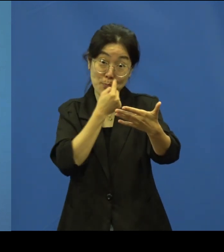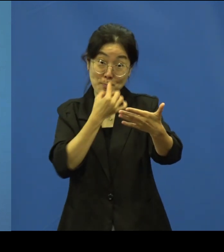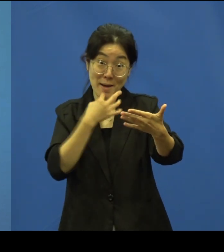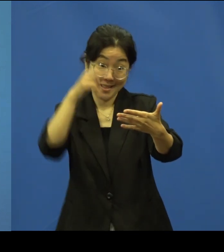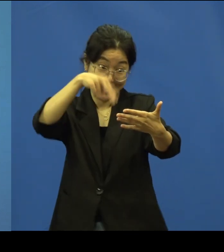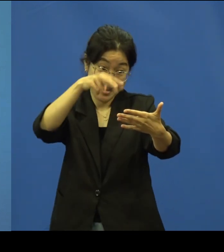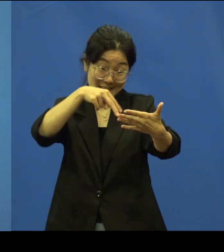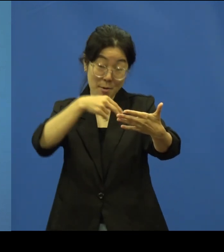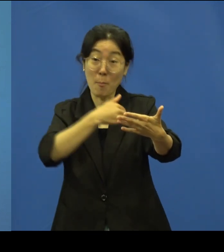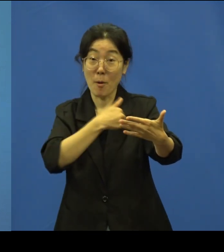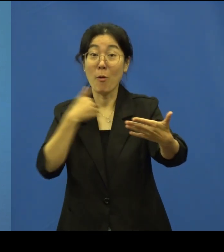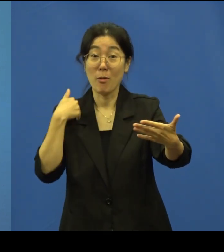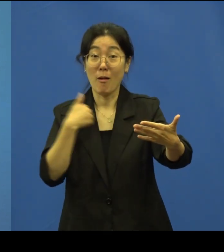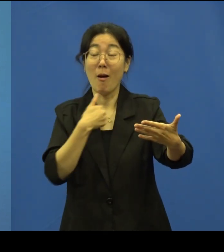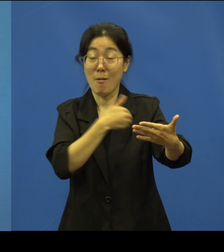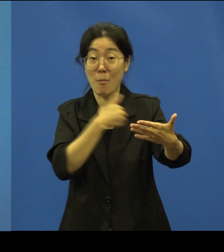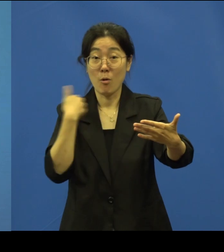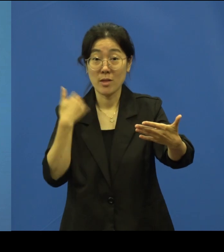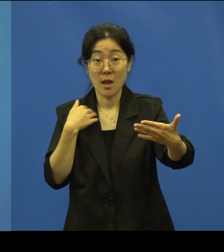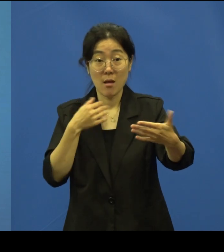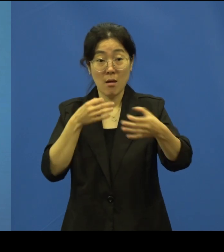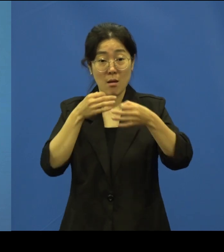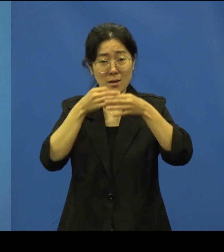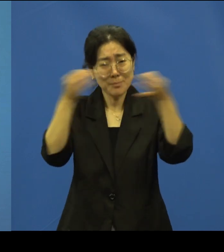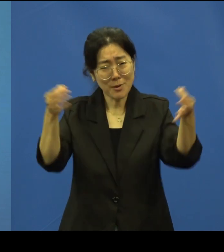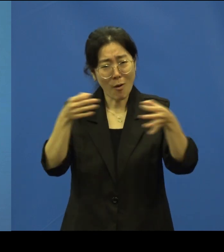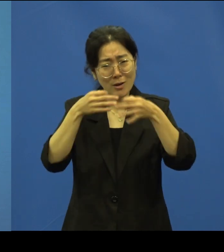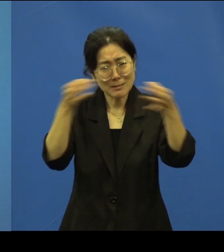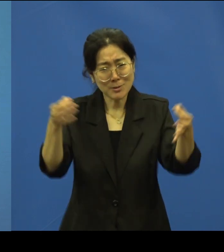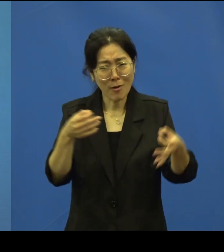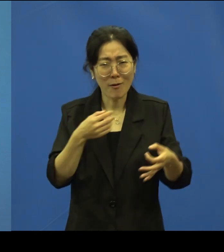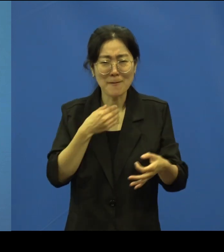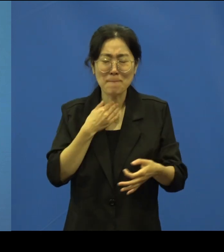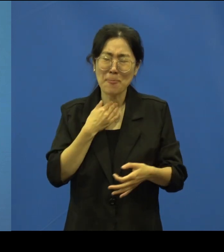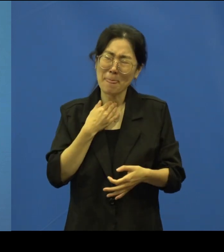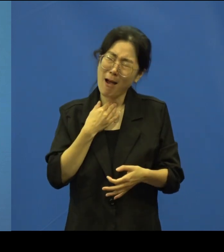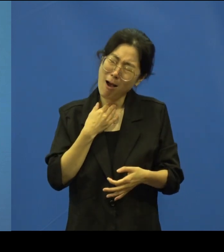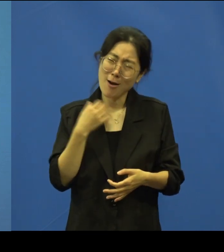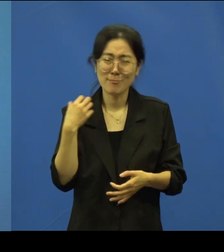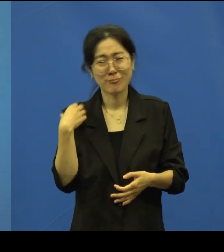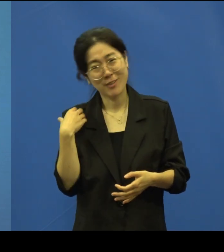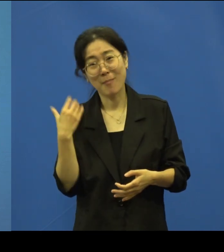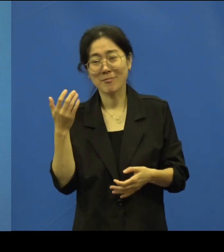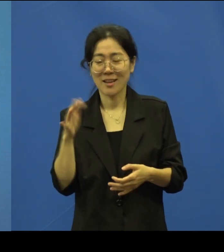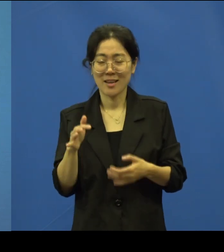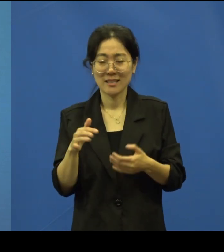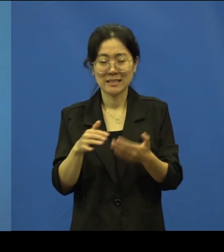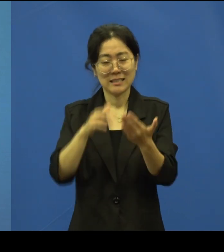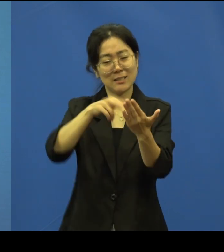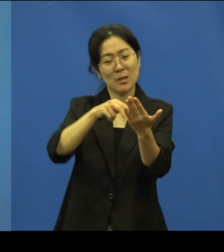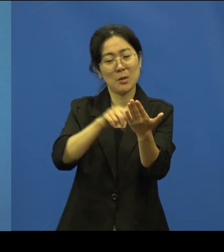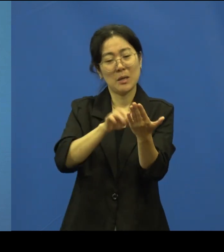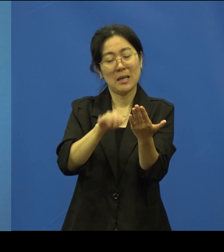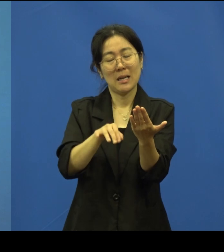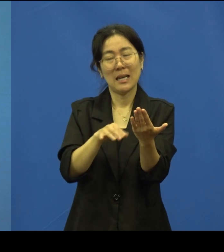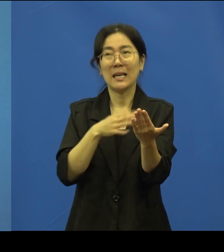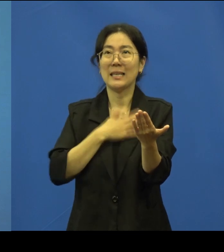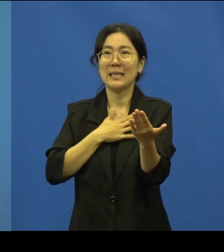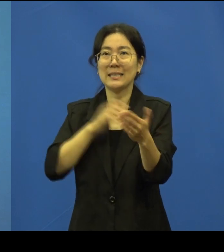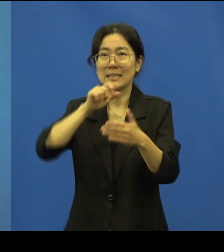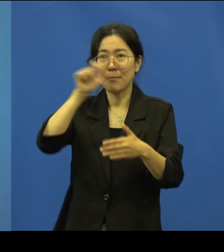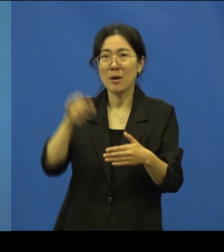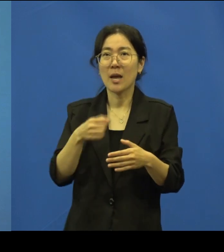그런데 제가 이 말씀을 깊이 깨닫고 언젠가부터 새벽에 일어나면